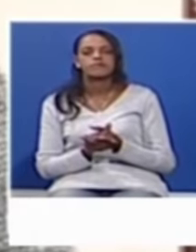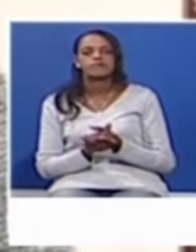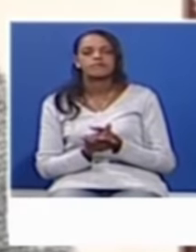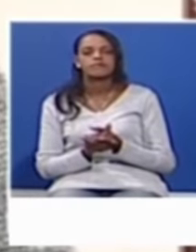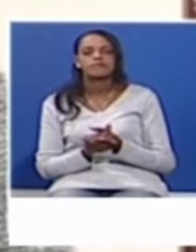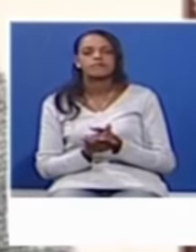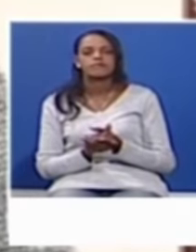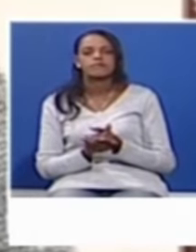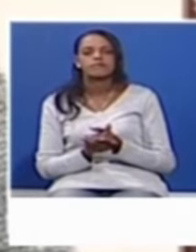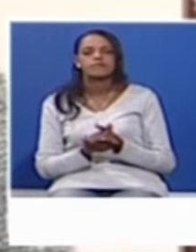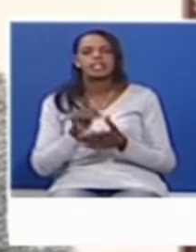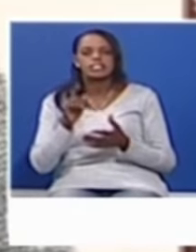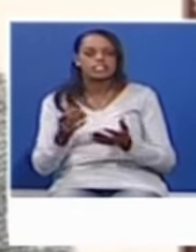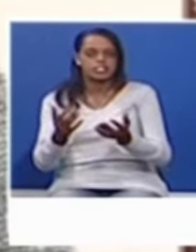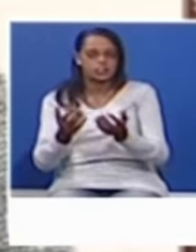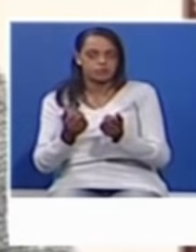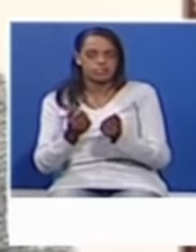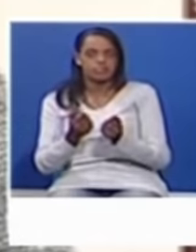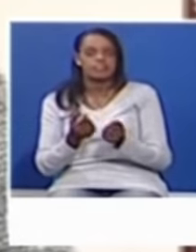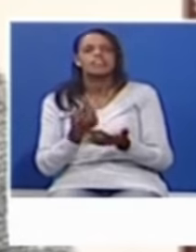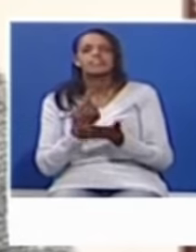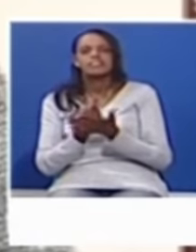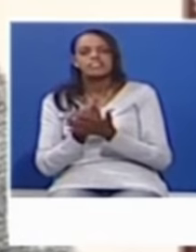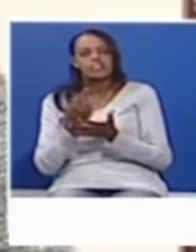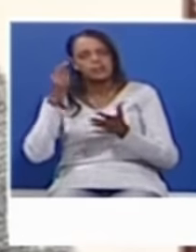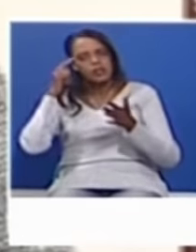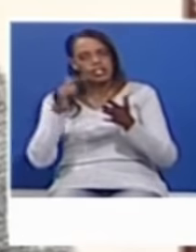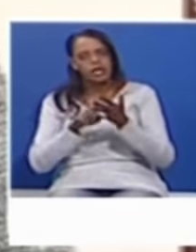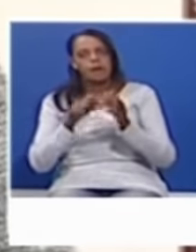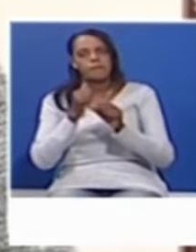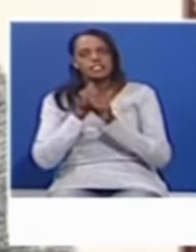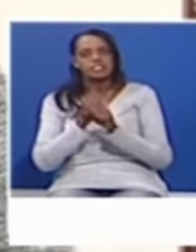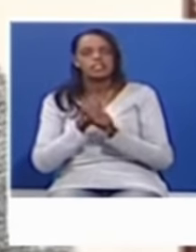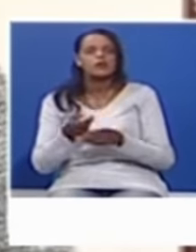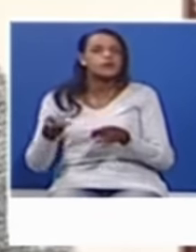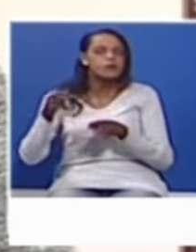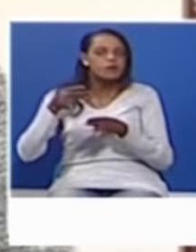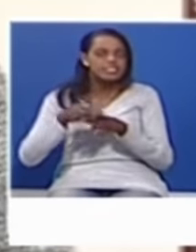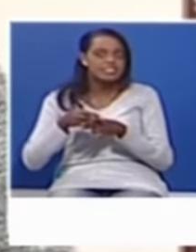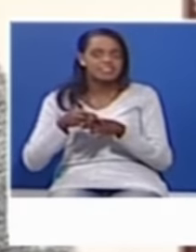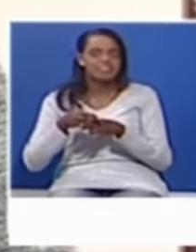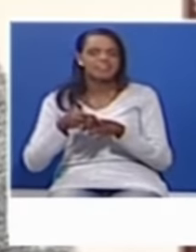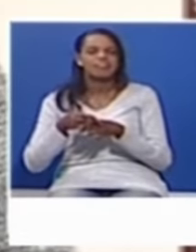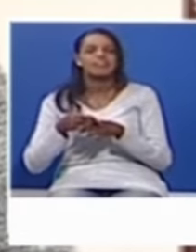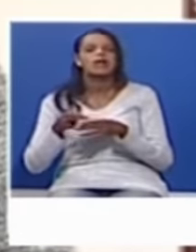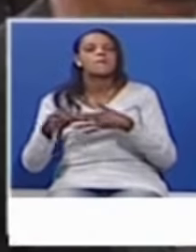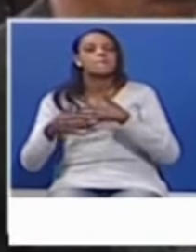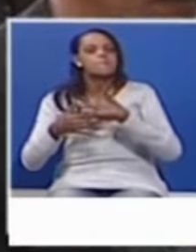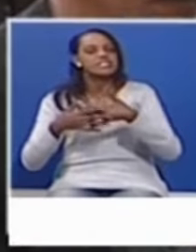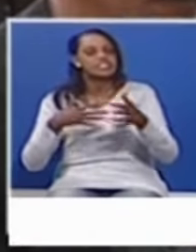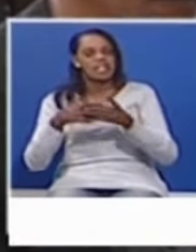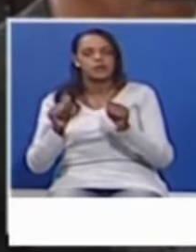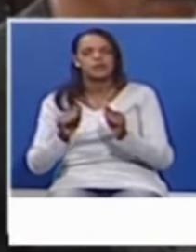ነቲ ክጭበጥ ዝድለ ዘሎ ዕላማ ኣብ ምርግጋፅ ከዓ ተመላሊእካ ምስራሕ